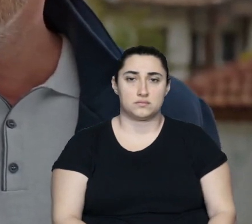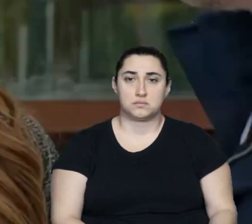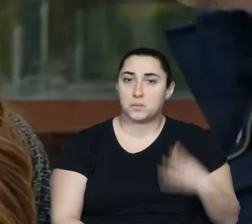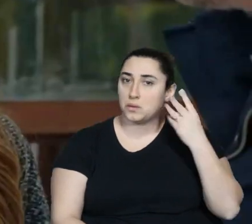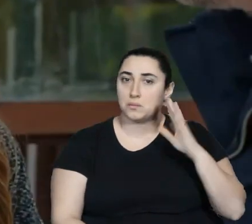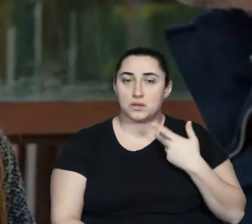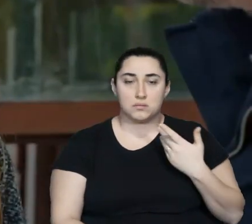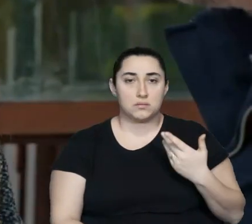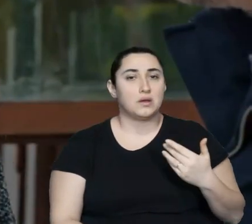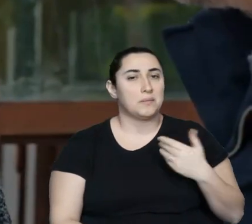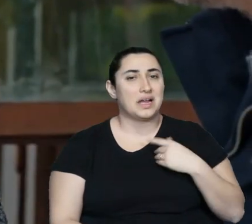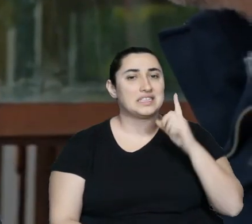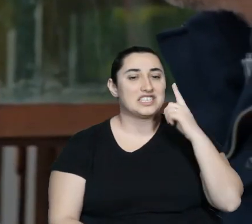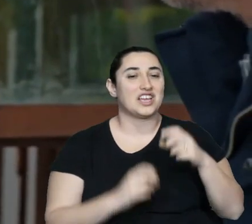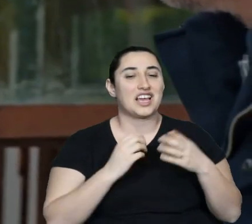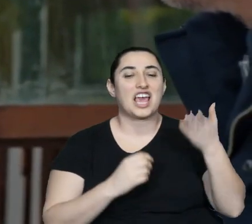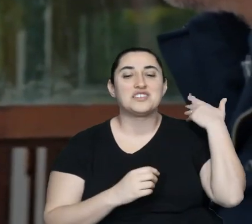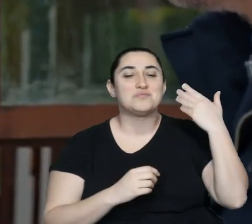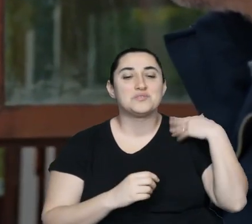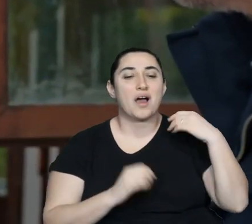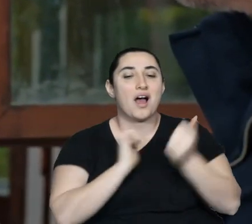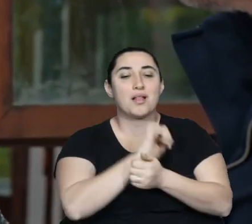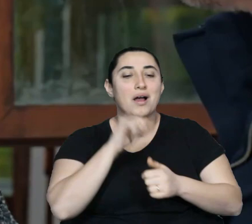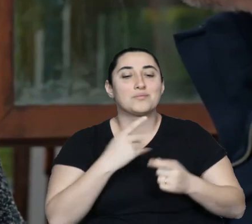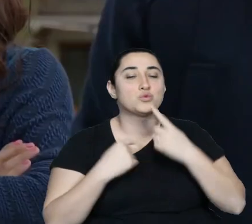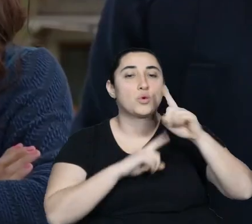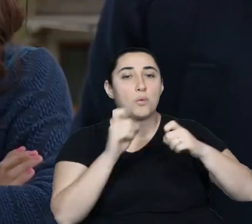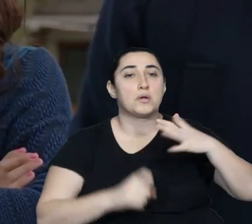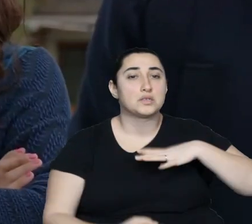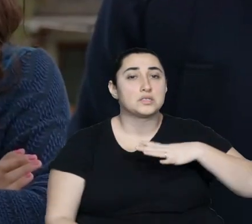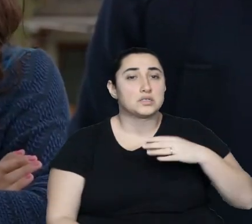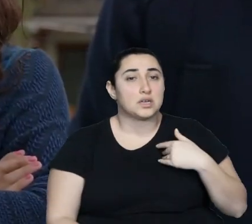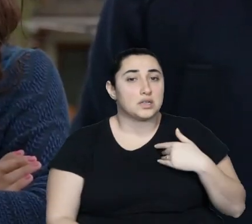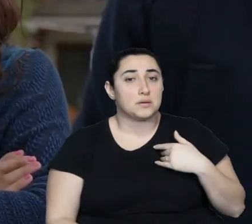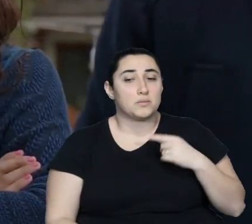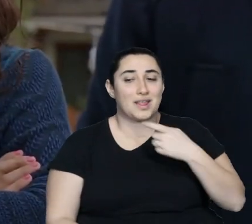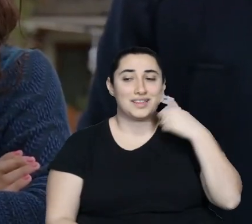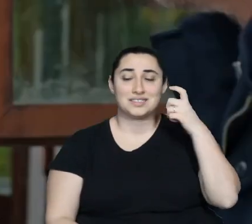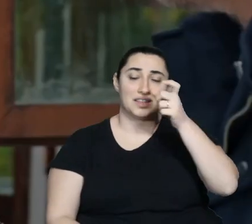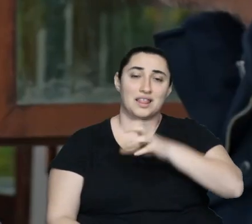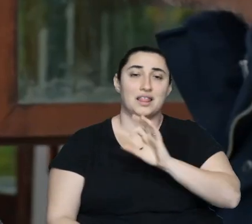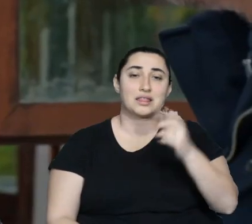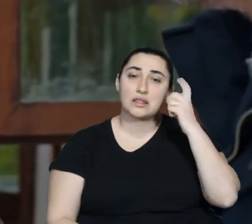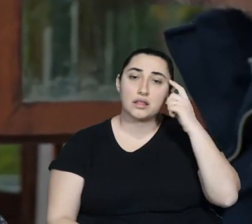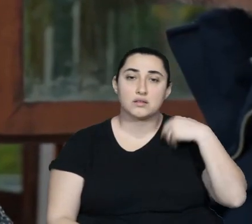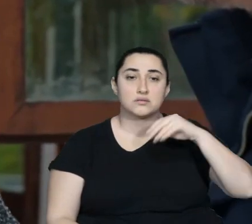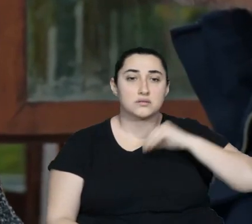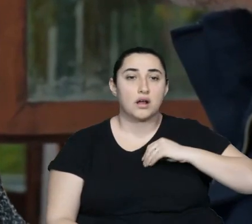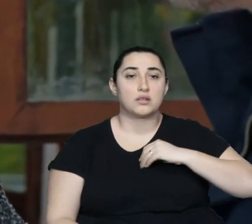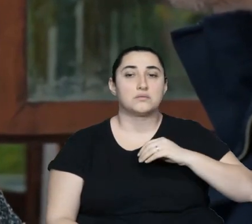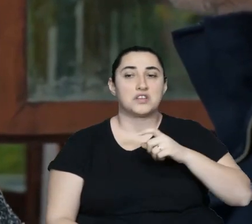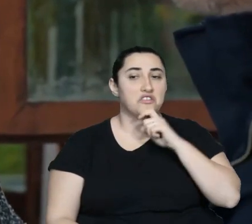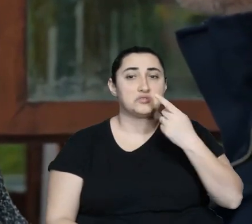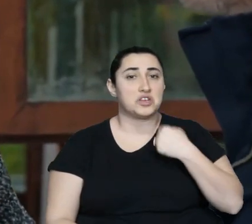Anlamadım ki. Ben sadece geçmişimle, ailemle ilgili bir şeyler sormak istedim. Yani buranın eskilerinden tanır diye düşündüm ama